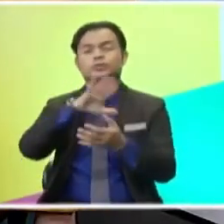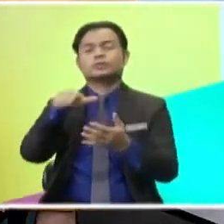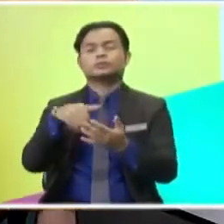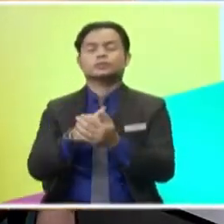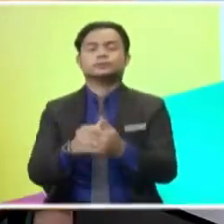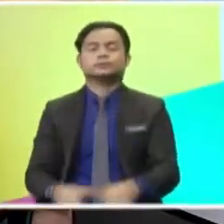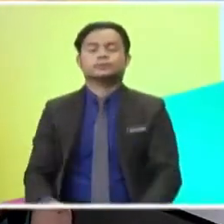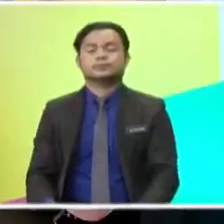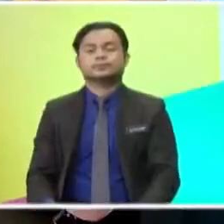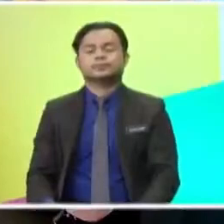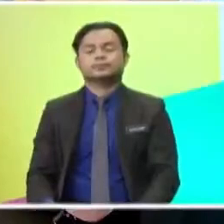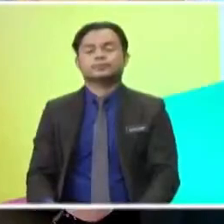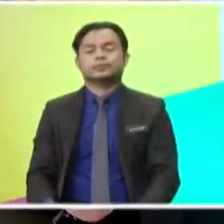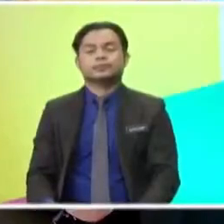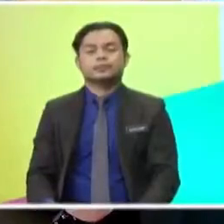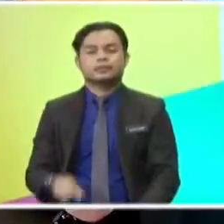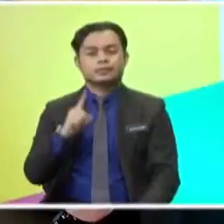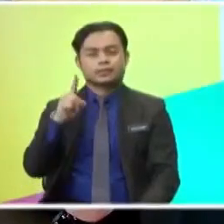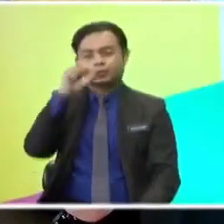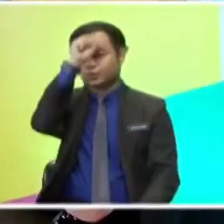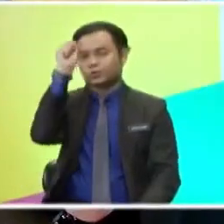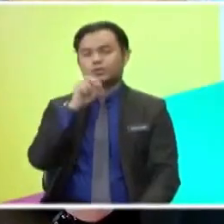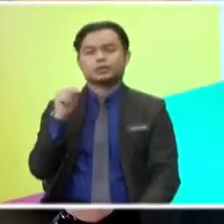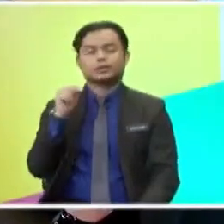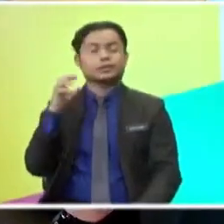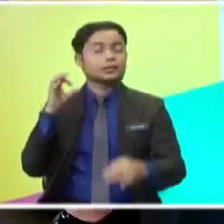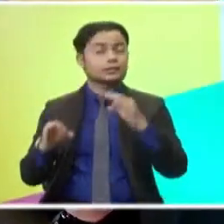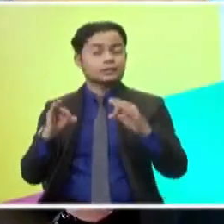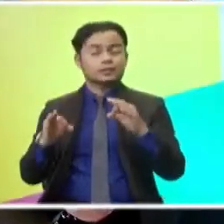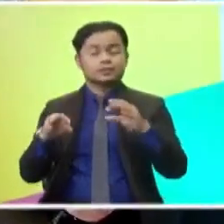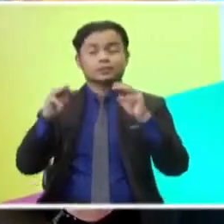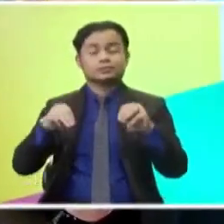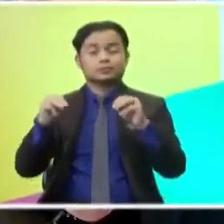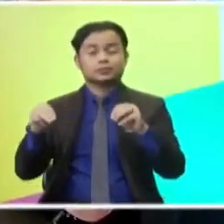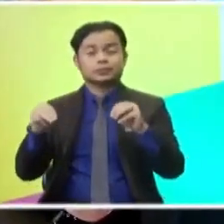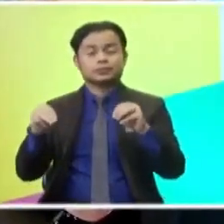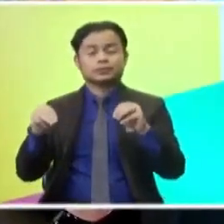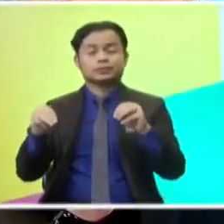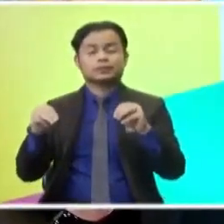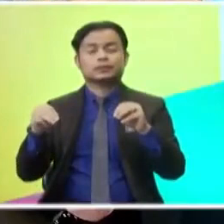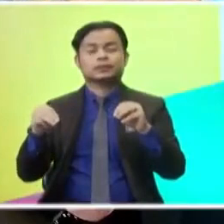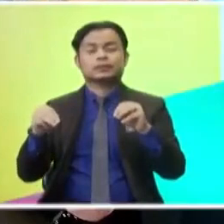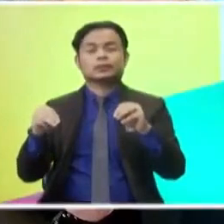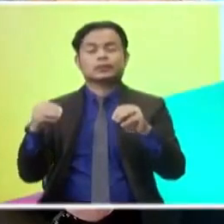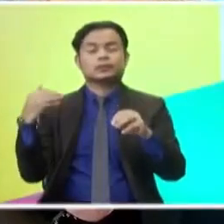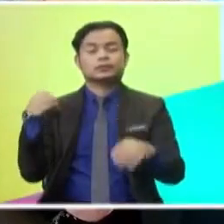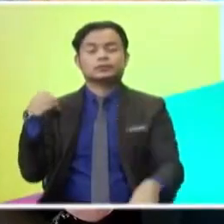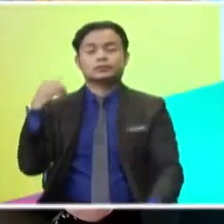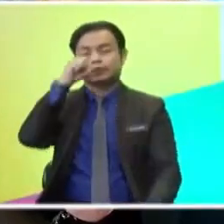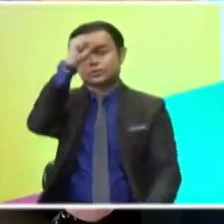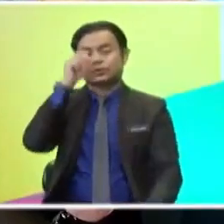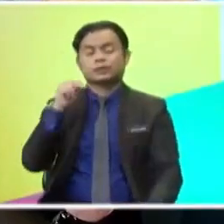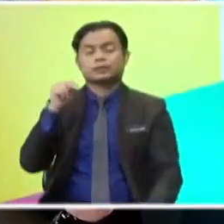nak bertanyakan satu soalan kibatlah. Jikalah murid-murid ini diberi soalan peperiksaan, contohnya, selaku rakyat Malaysia, bagaimanakah